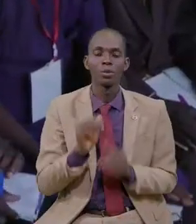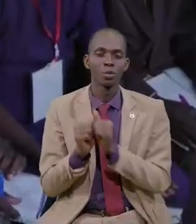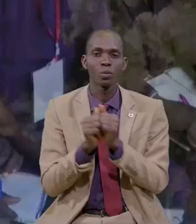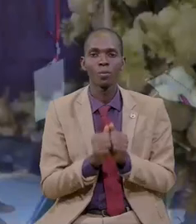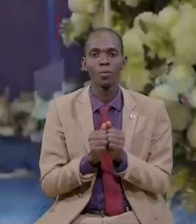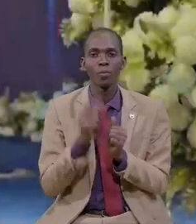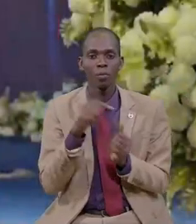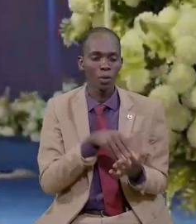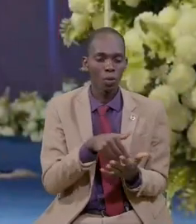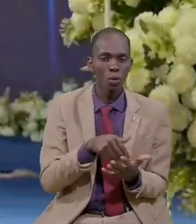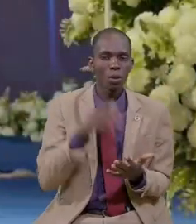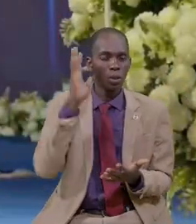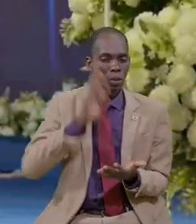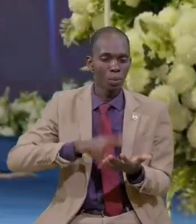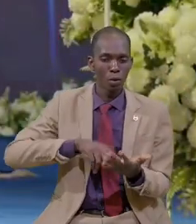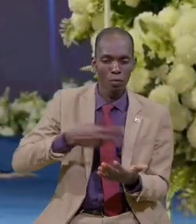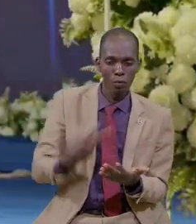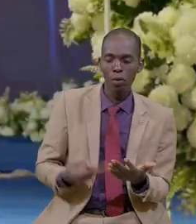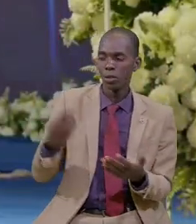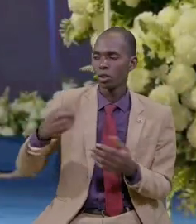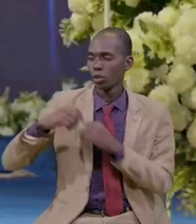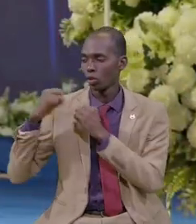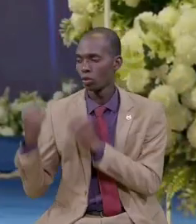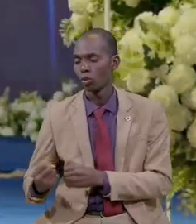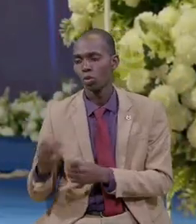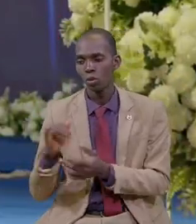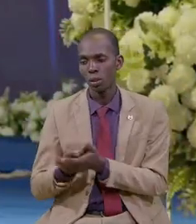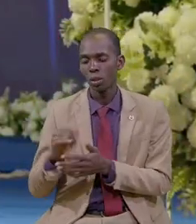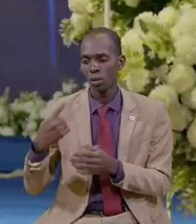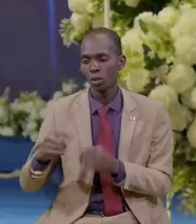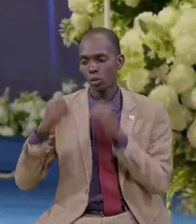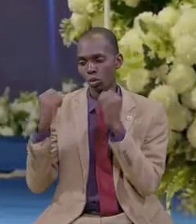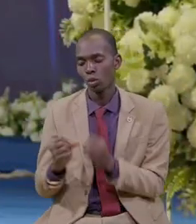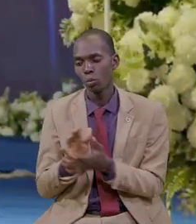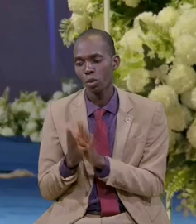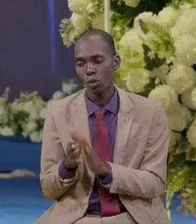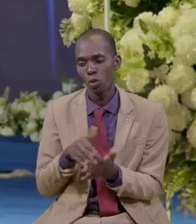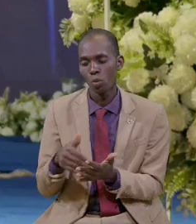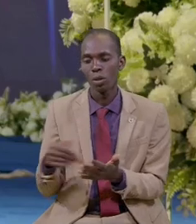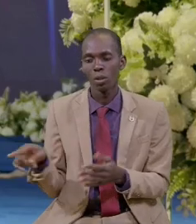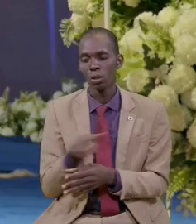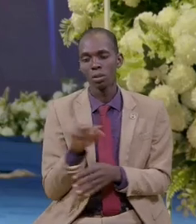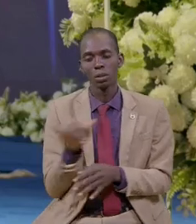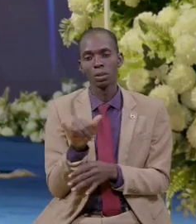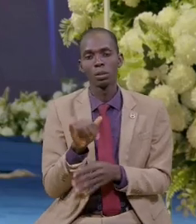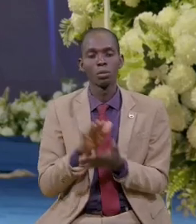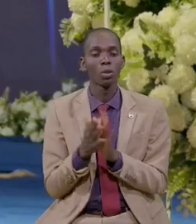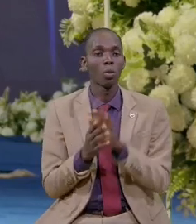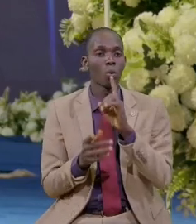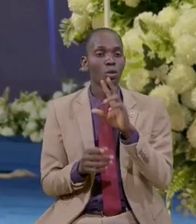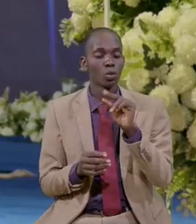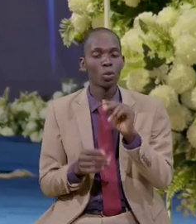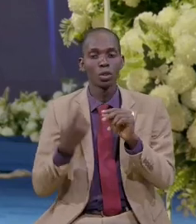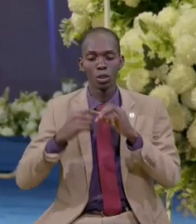Le faible ne va pas faire tomber le fort pour que nous soyons forts. Non, le fort va relever